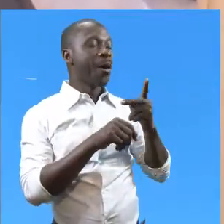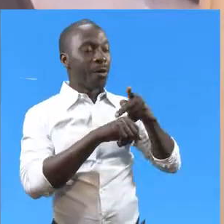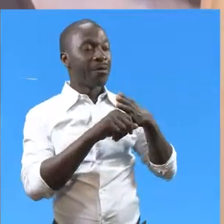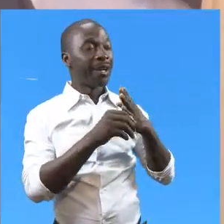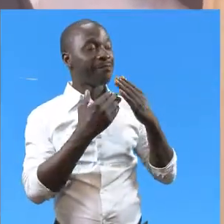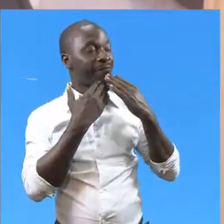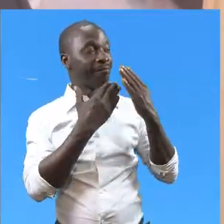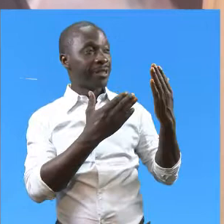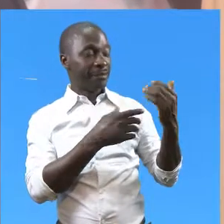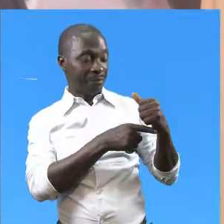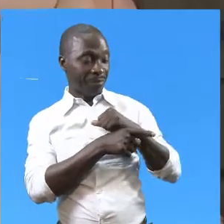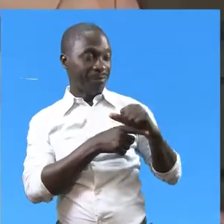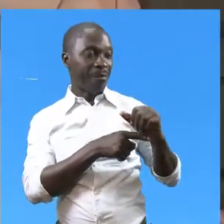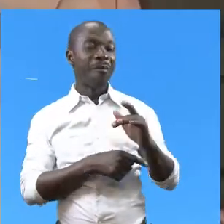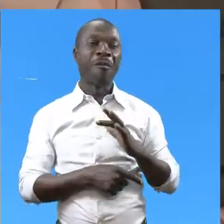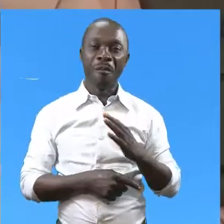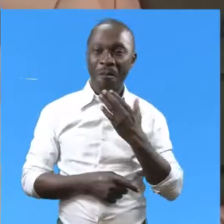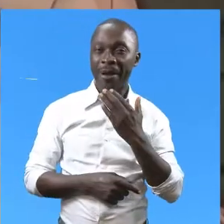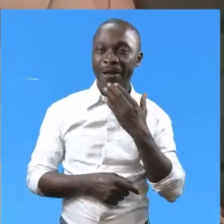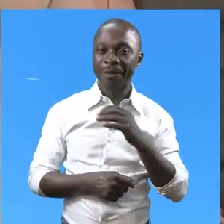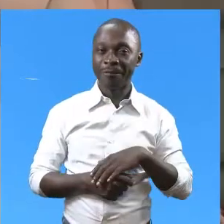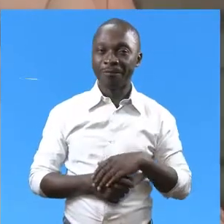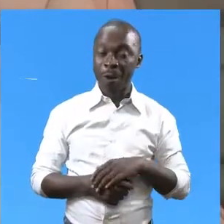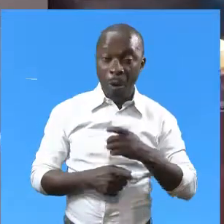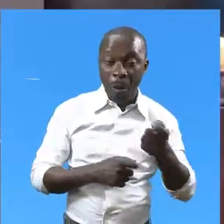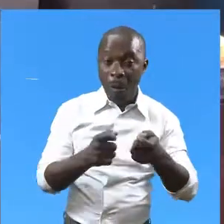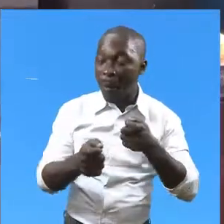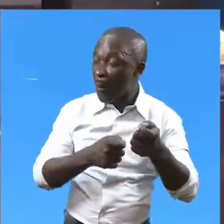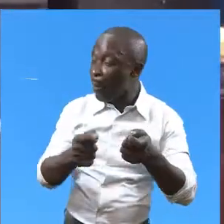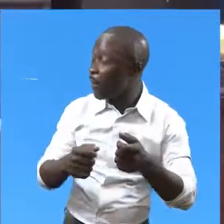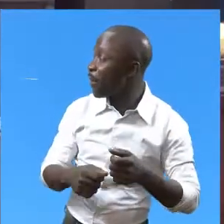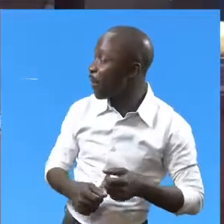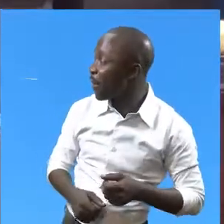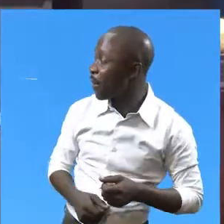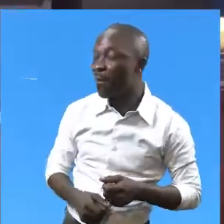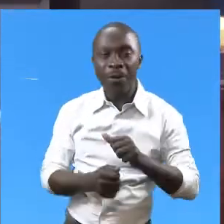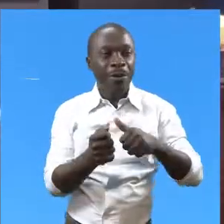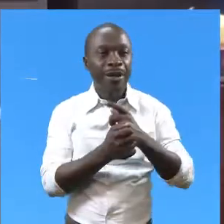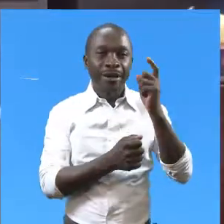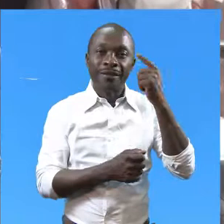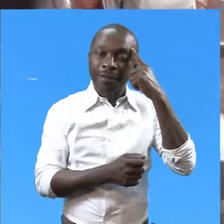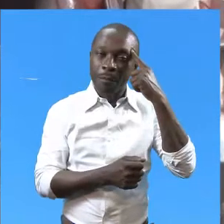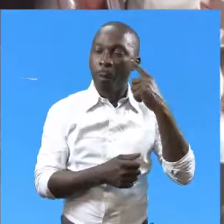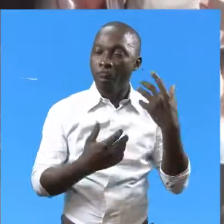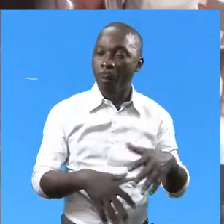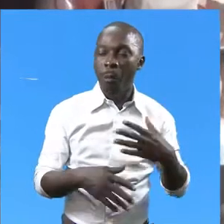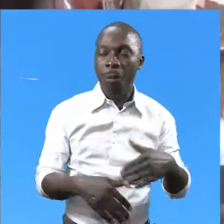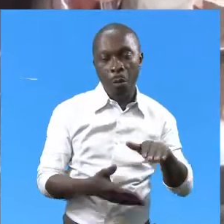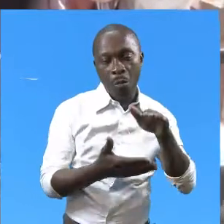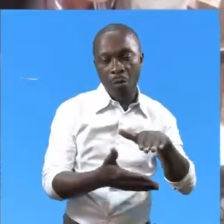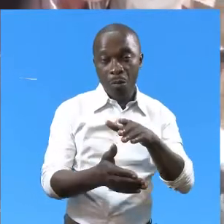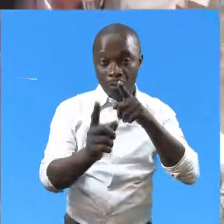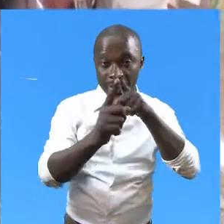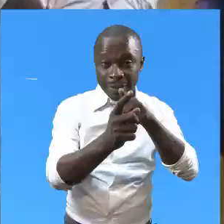pour cette opportunité à eux offerte. Ces gestes manifestes du gouvernement qui vise à accompagner les jeunes